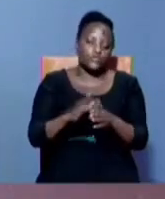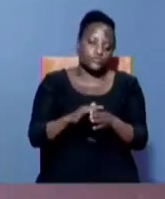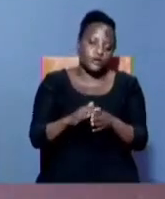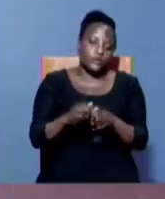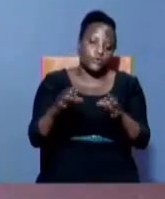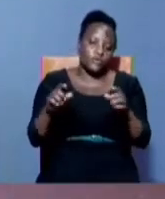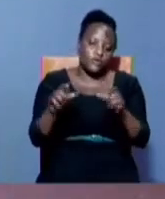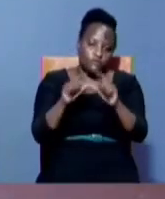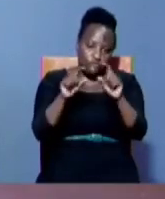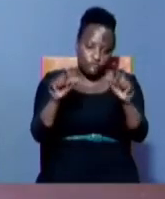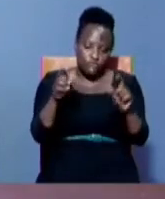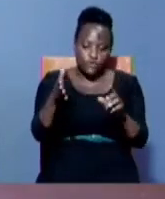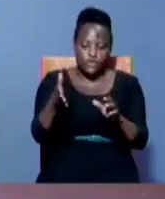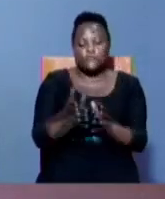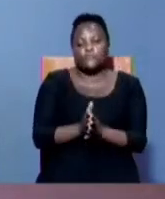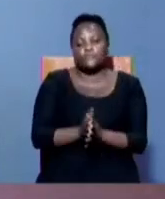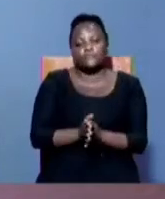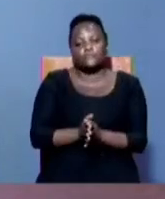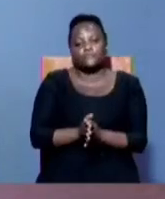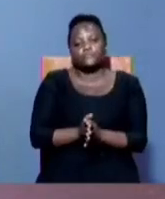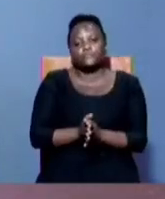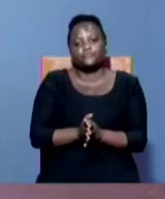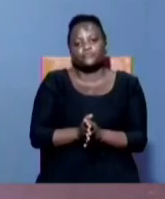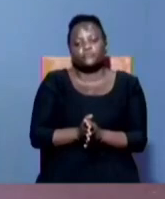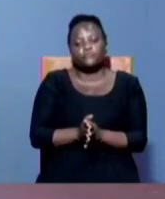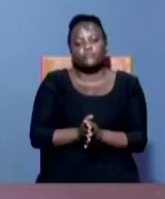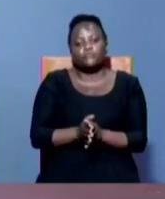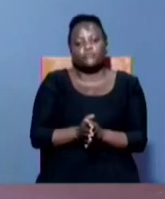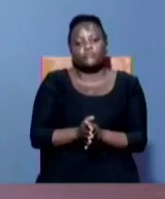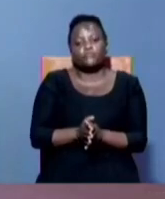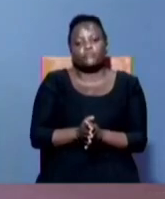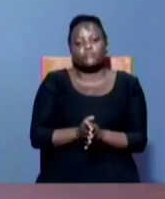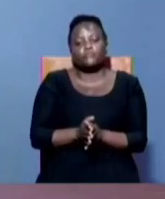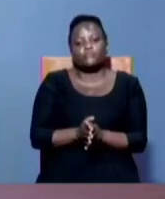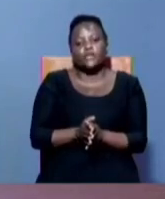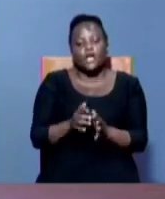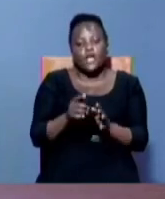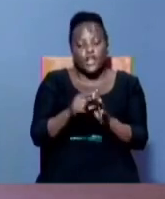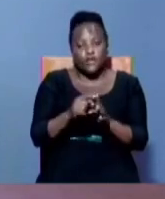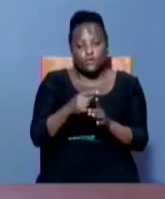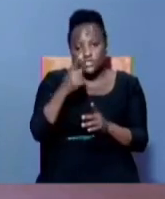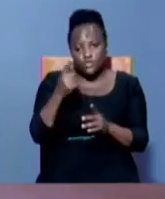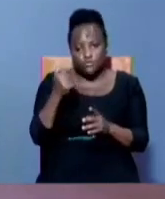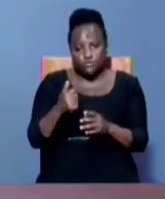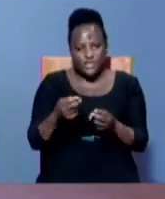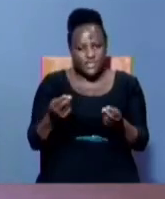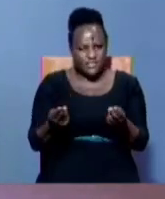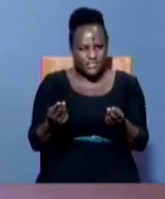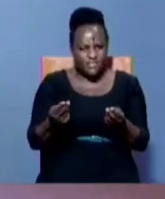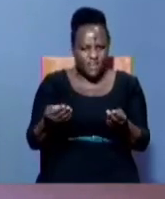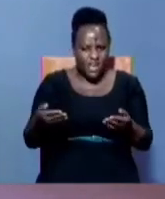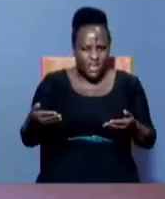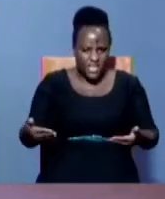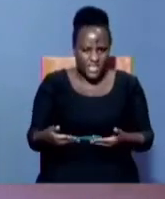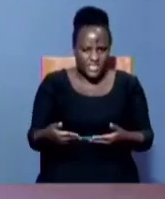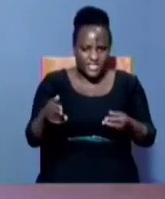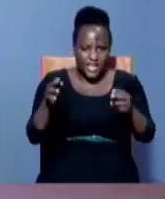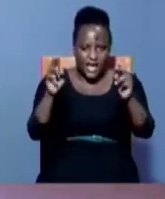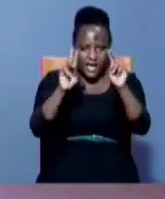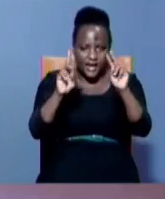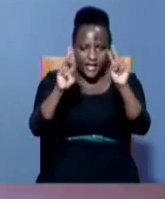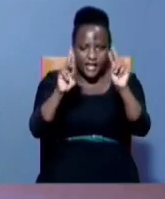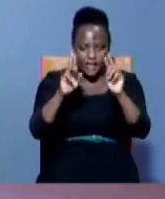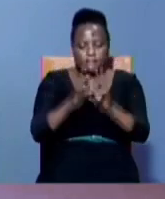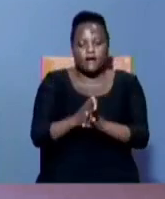kilicho nishangaza, sikiliza, maana lile neno linalotajwa kule kama kiti cha rehema kwenye agano jipya kwenye mafungu hayo linaitwa, hilo